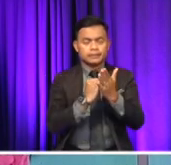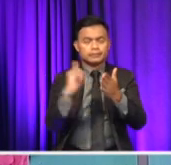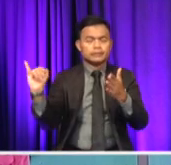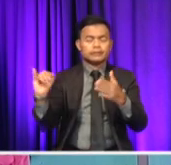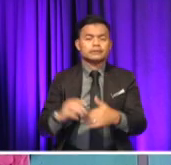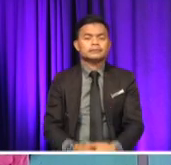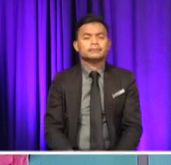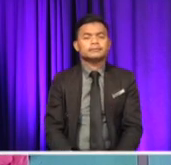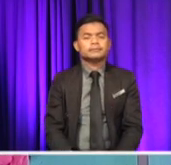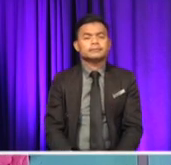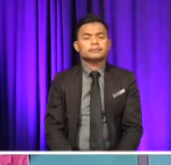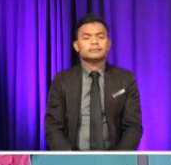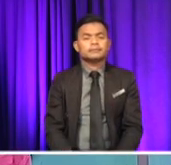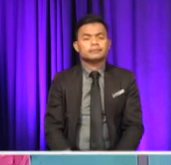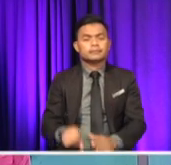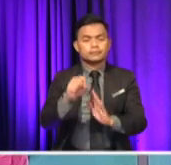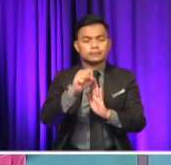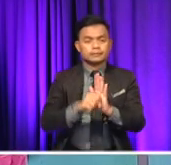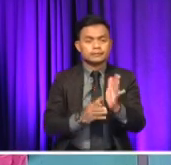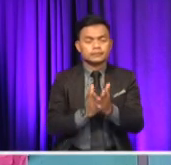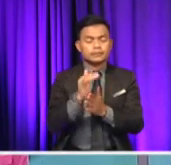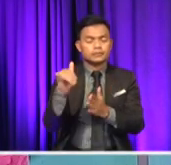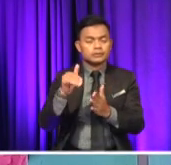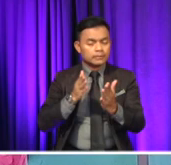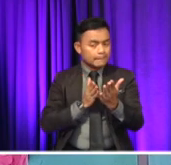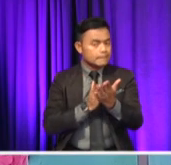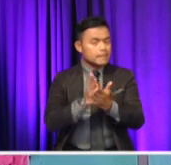nya oke Ini adalah penerus